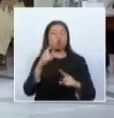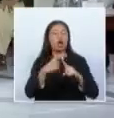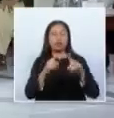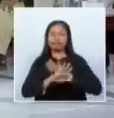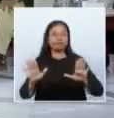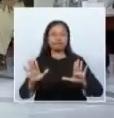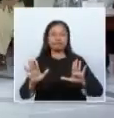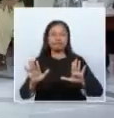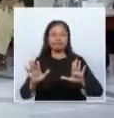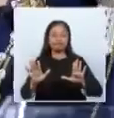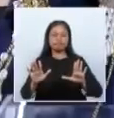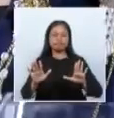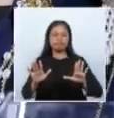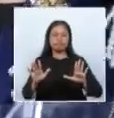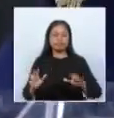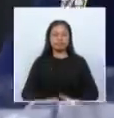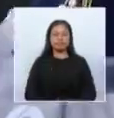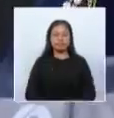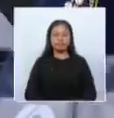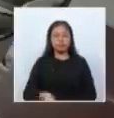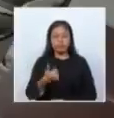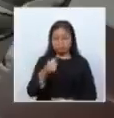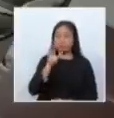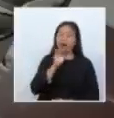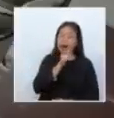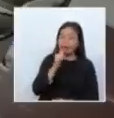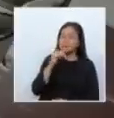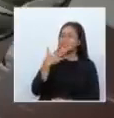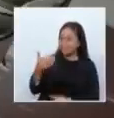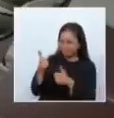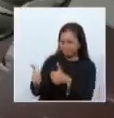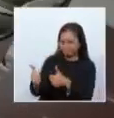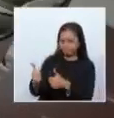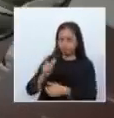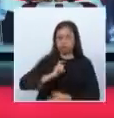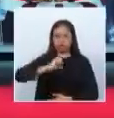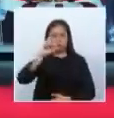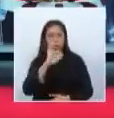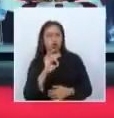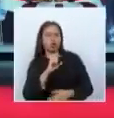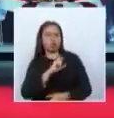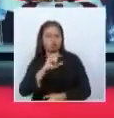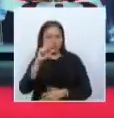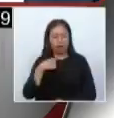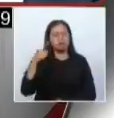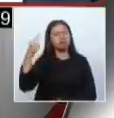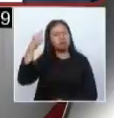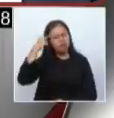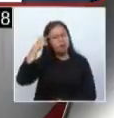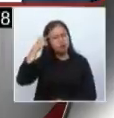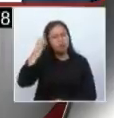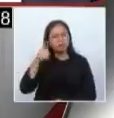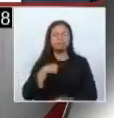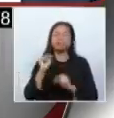Pak Ganjar ini tetap dalam posisi yang penengah gitu. Karena kelihatan betul itu